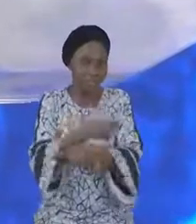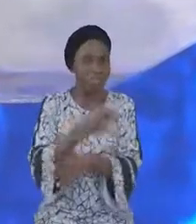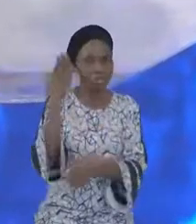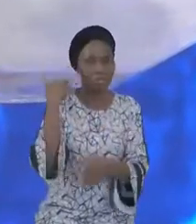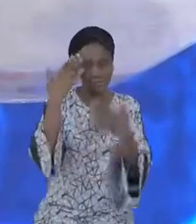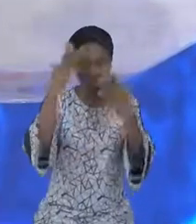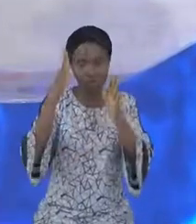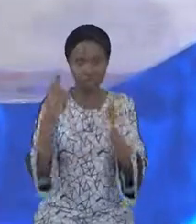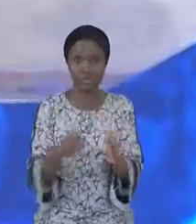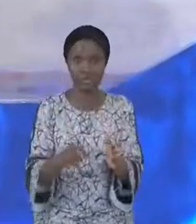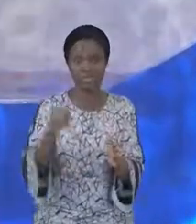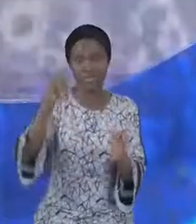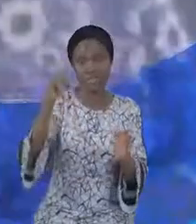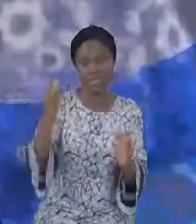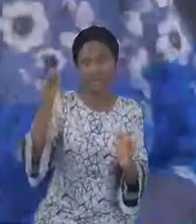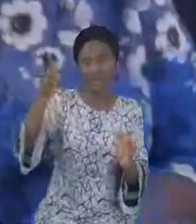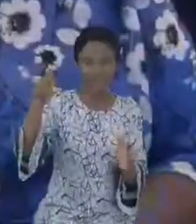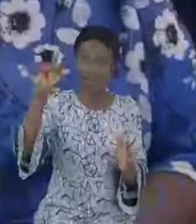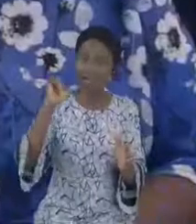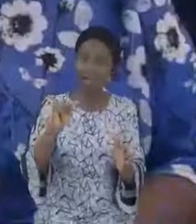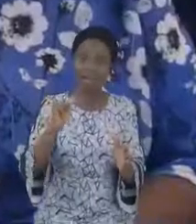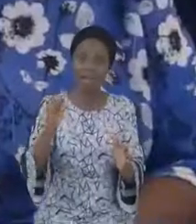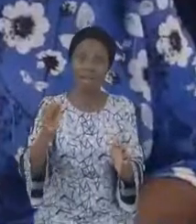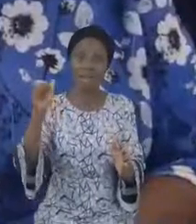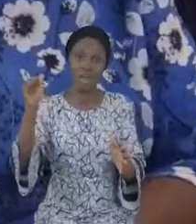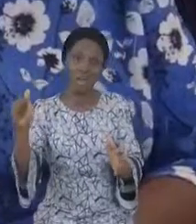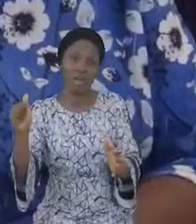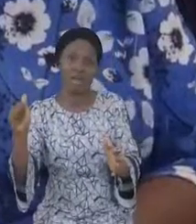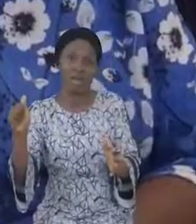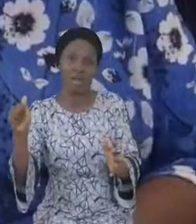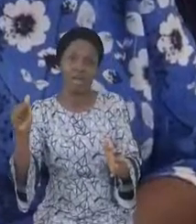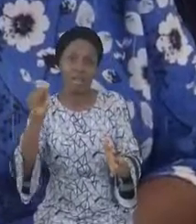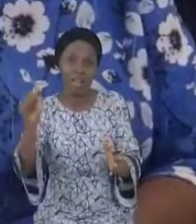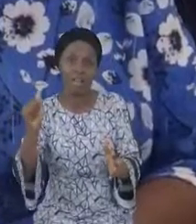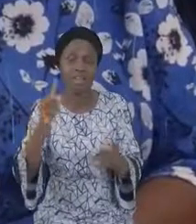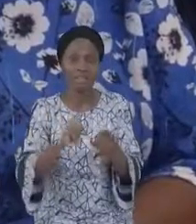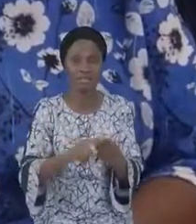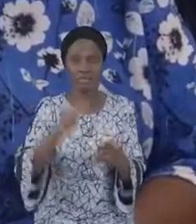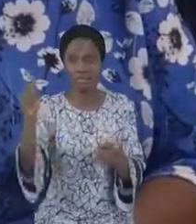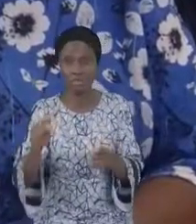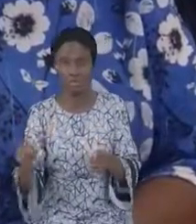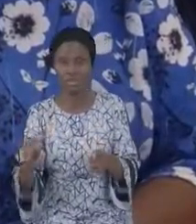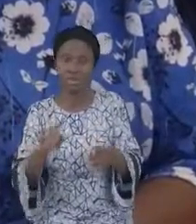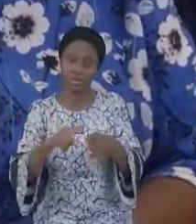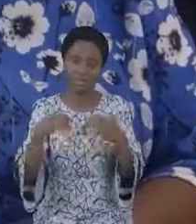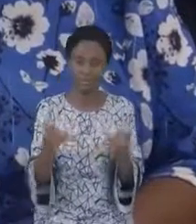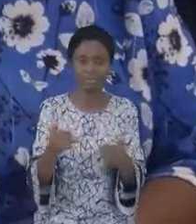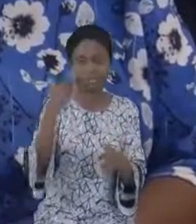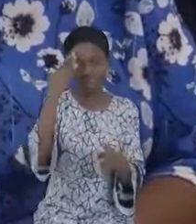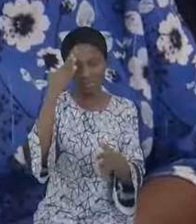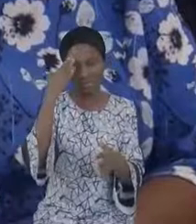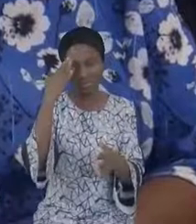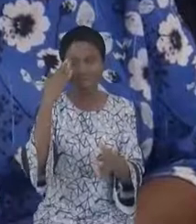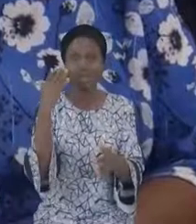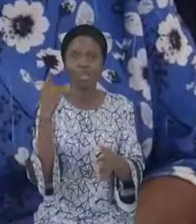alors l'enfant maintenant aura après tout, oui, son brevet ou bien son bac au collège. Et alors,